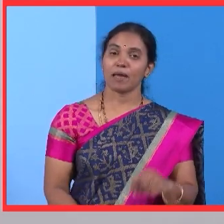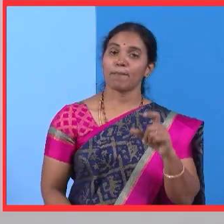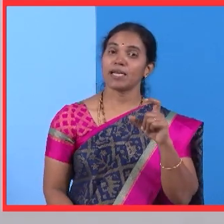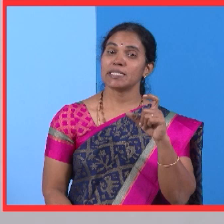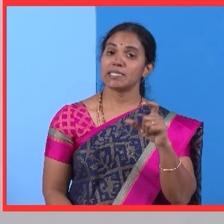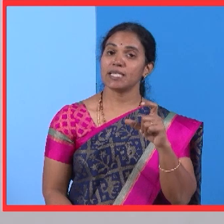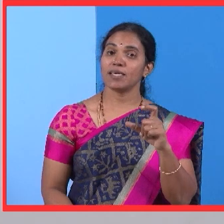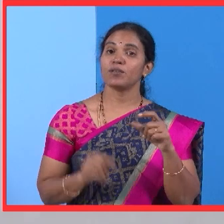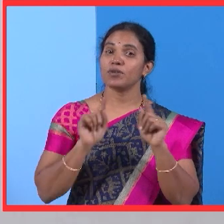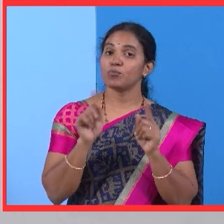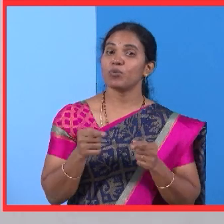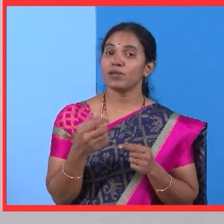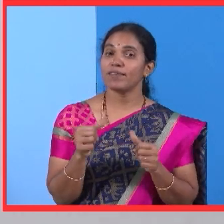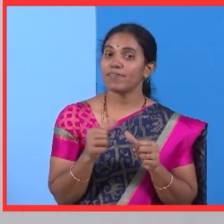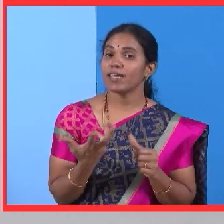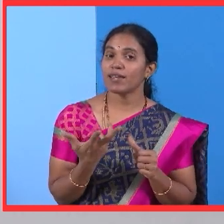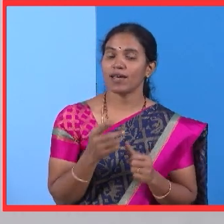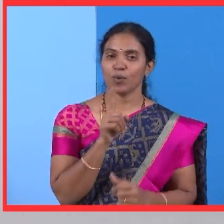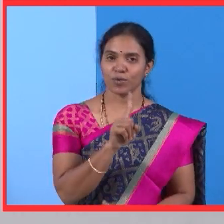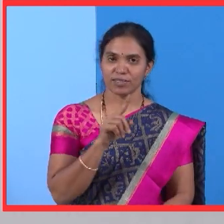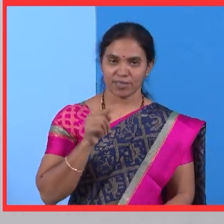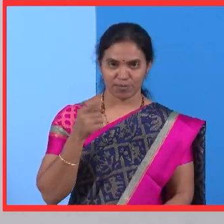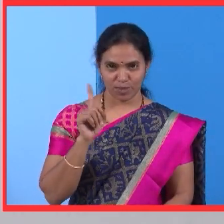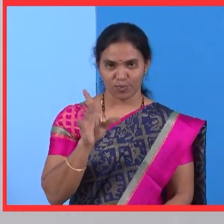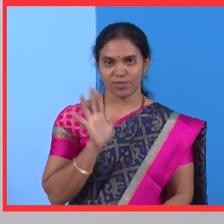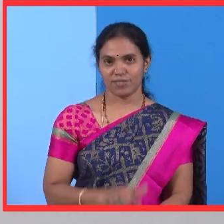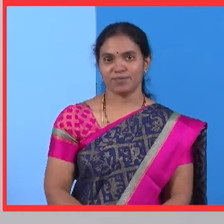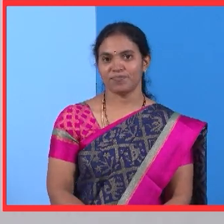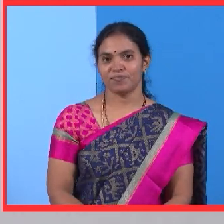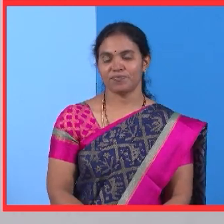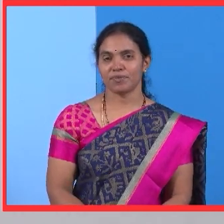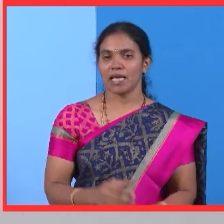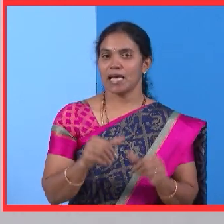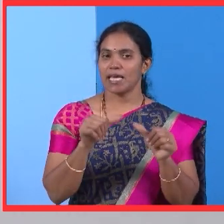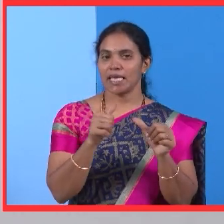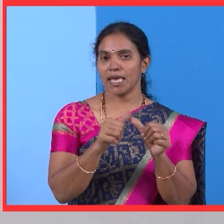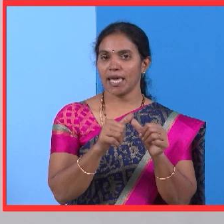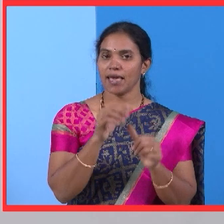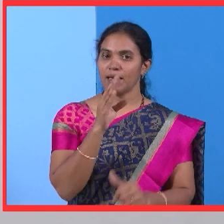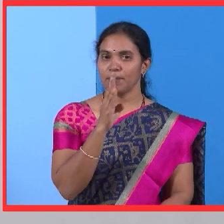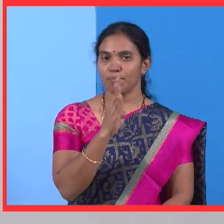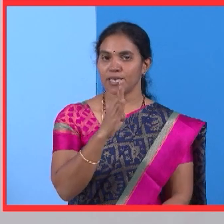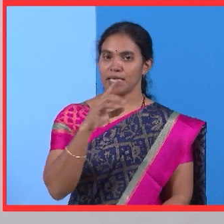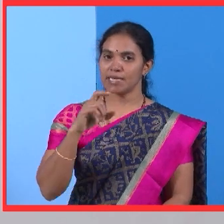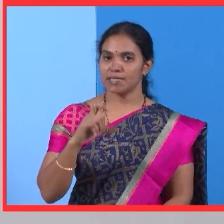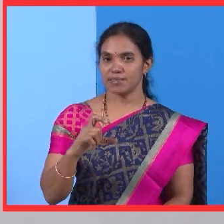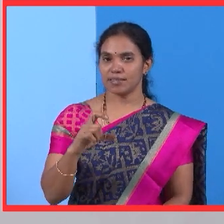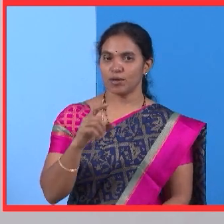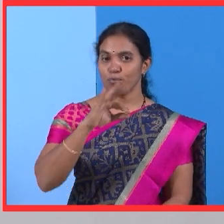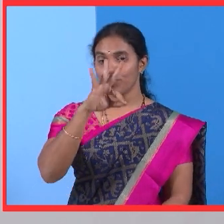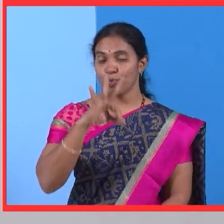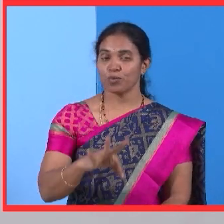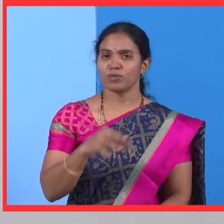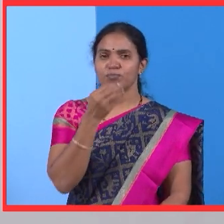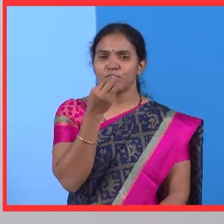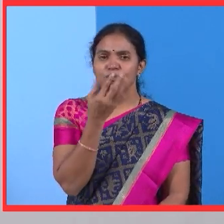இப்போ நாம் ஏ என்ற புள்ளியினுடைய ஆயத்தொலைவு பி என்ற புள்ளியினுடைய ஆயத்தொலைவு சி என்ற உச்சி புள்ளியினுடைய ஆயத்தொலைவை எளிய